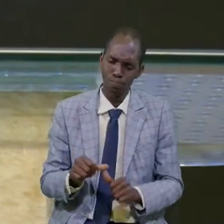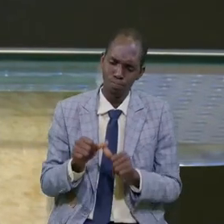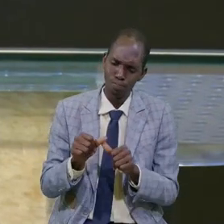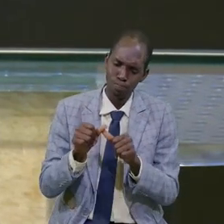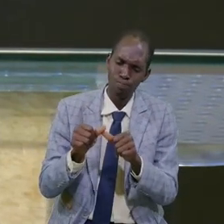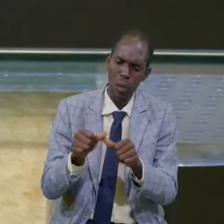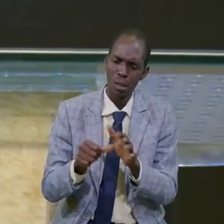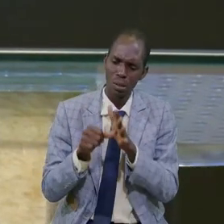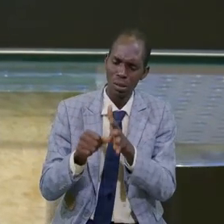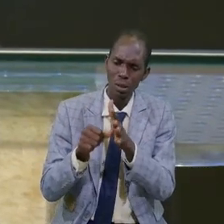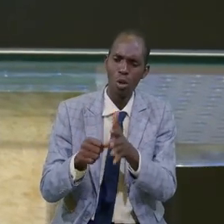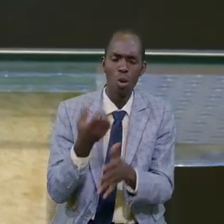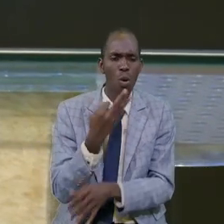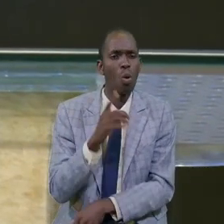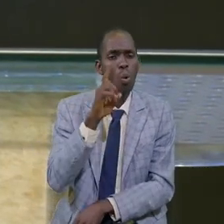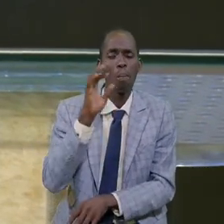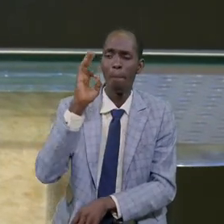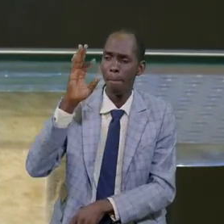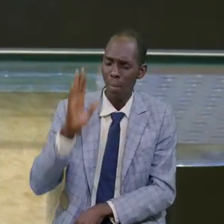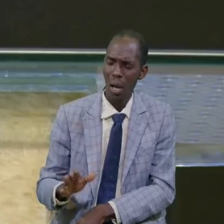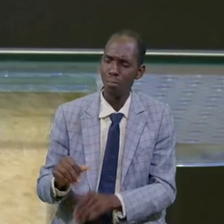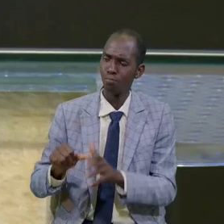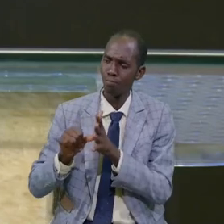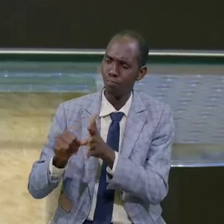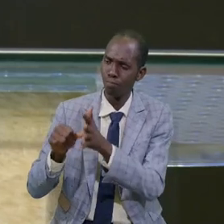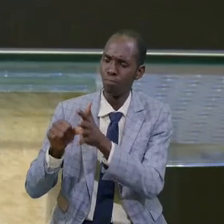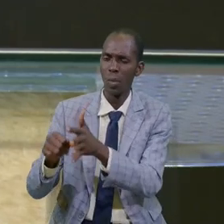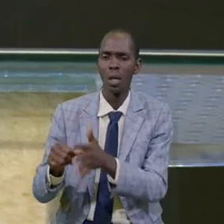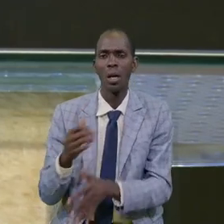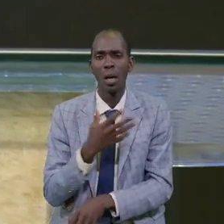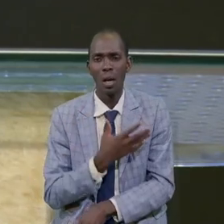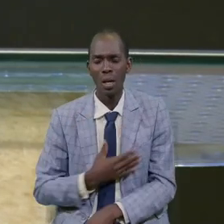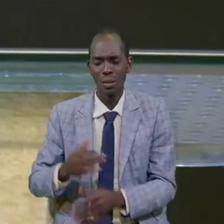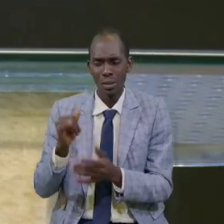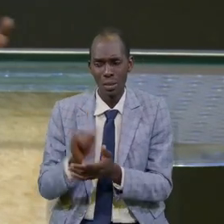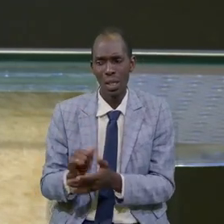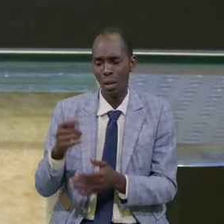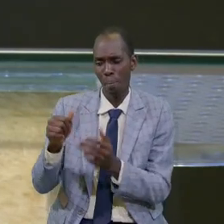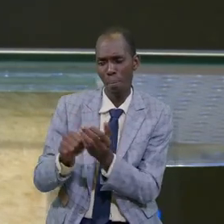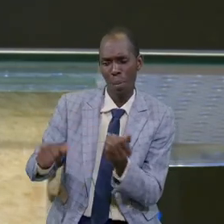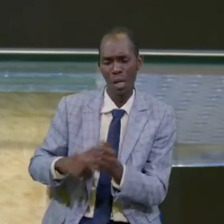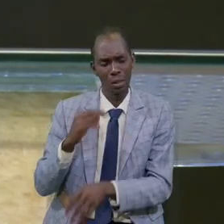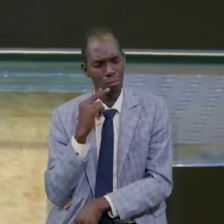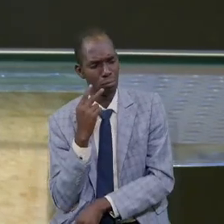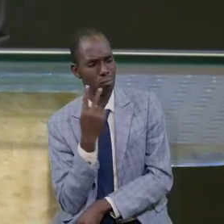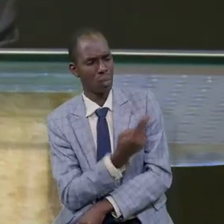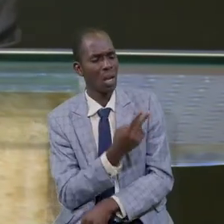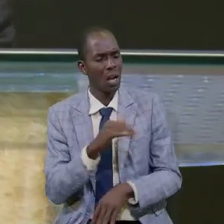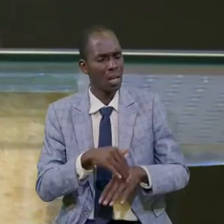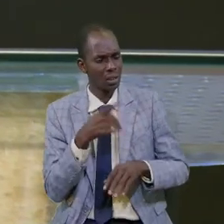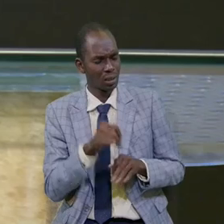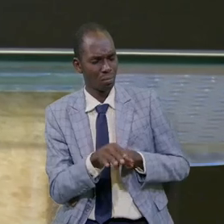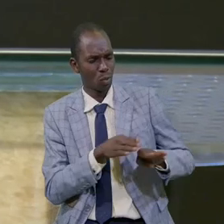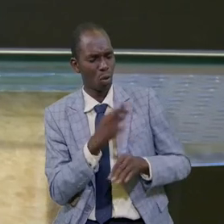d'un ministre, d'un prédicateur et l'Esprit de Dieu prend ce style de vie du ministre ou du